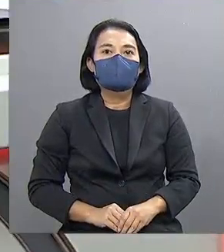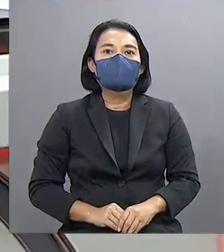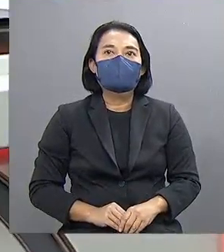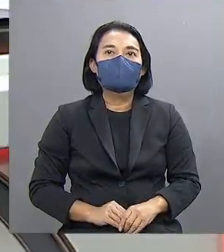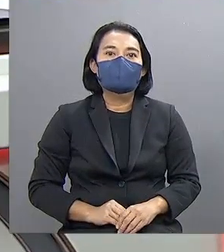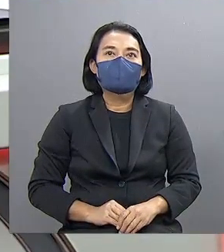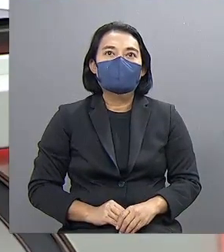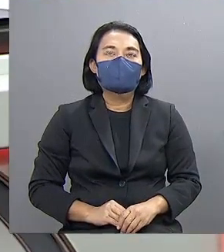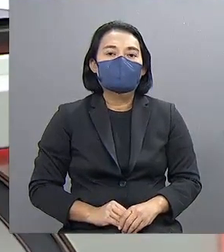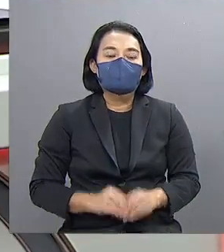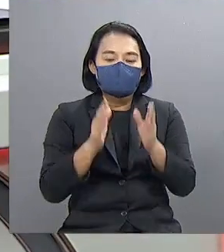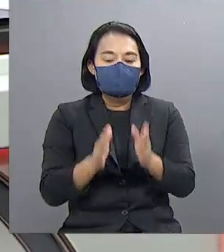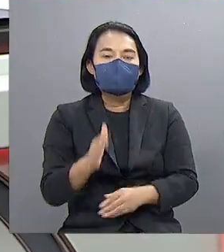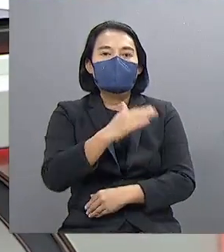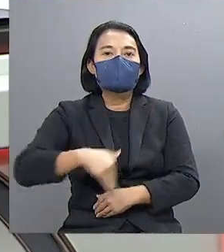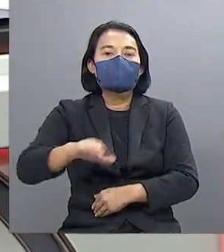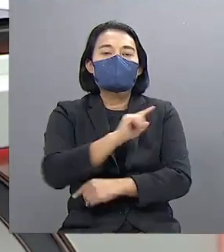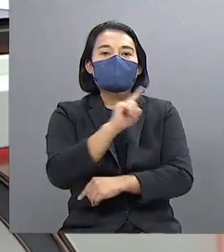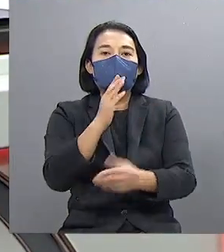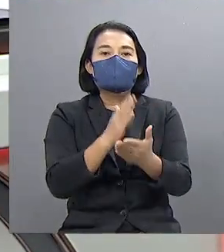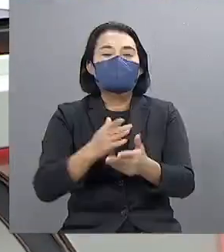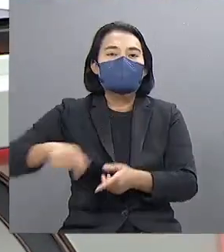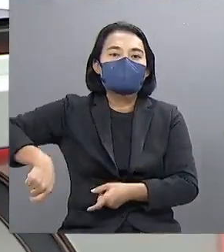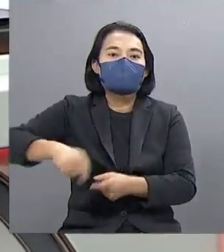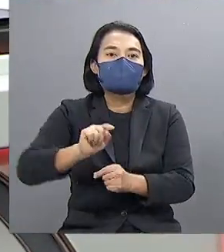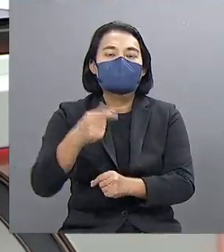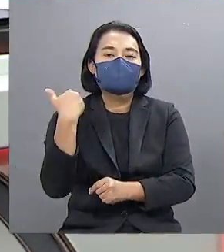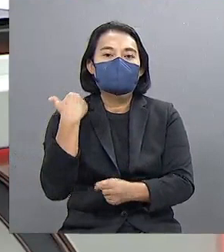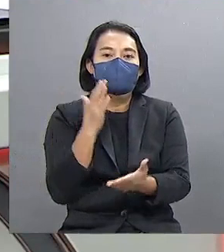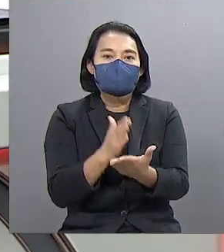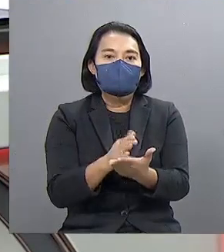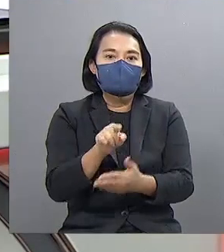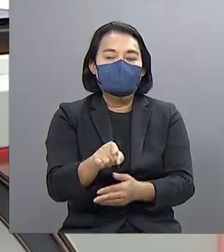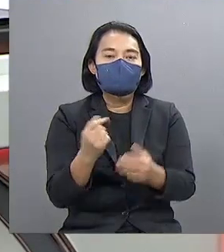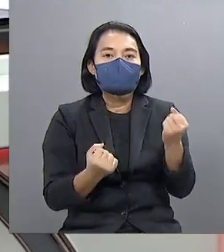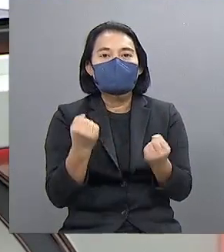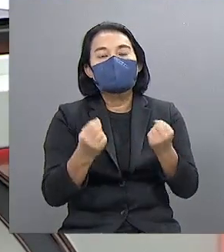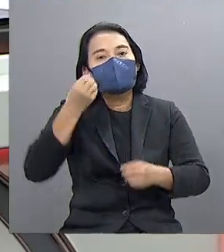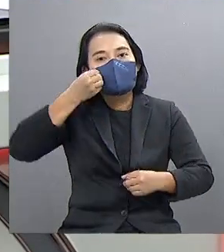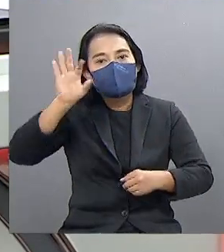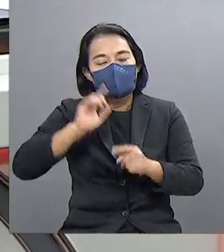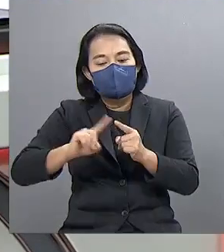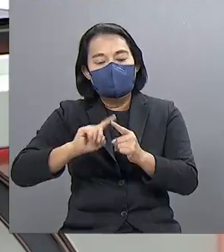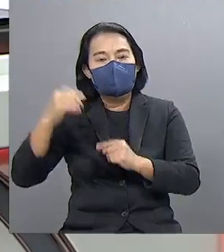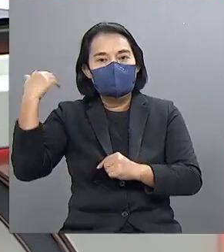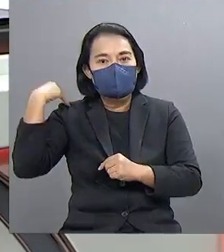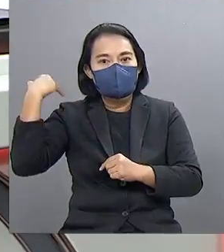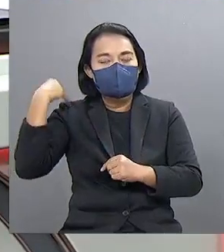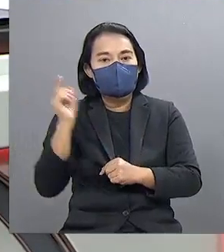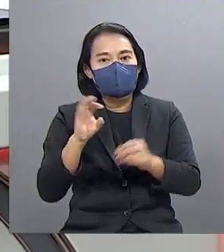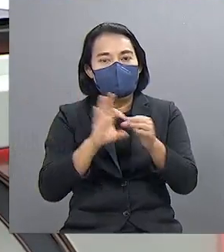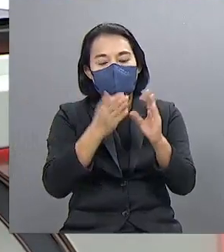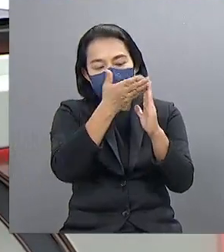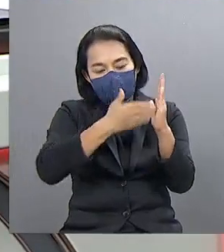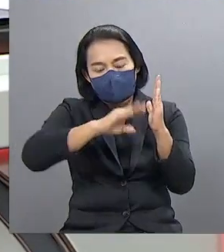หลายคนก็เริ่มหยุดในช่วงเทศกาลสงกรานต์กันแล้วนะคะก็ทำให้การเดินทางกลับภูมิลำเนาของประชาชนในพื้นที่ภาคอีสานตอนนี้ก็เ